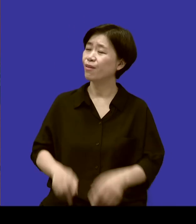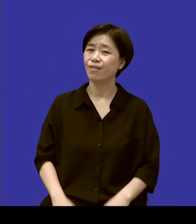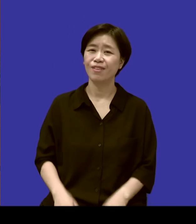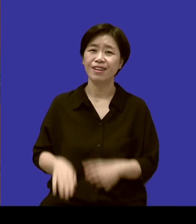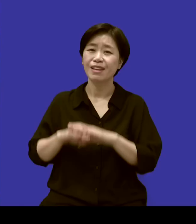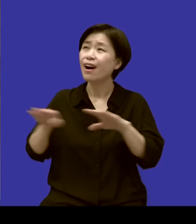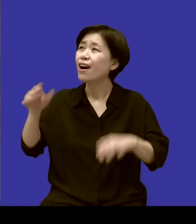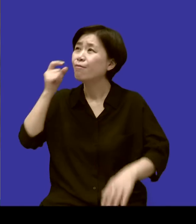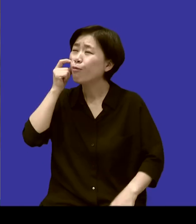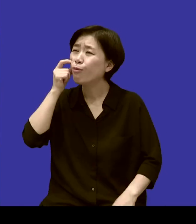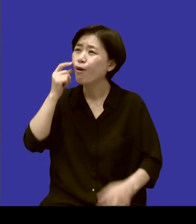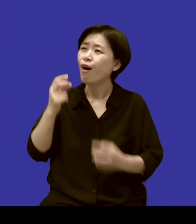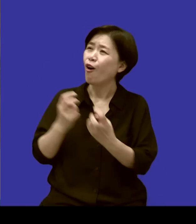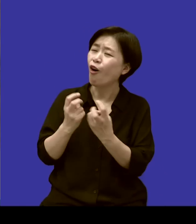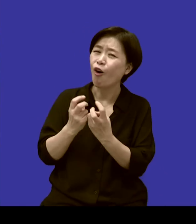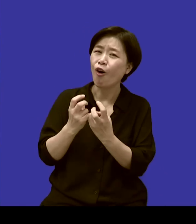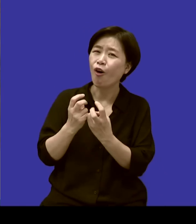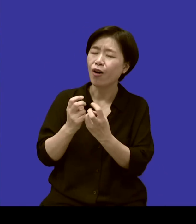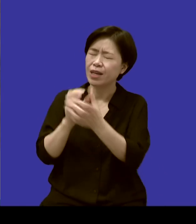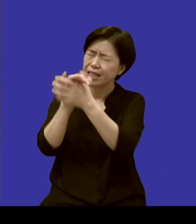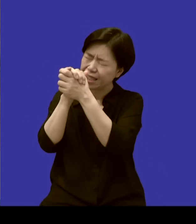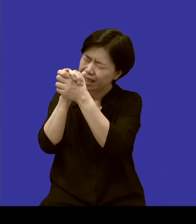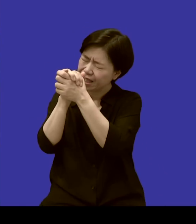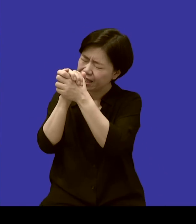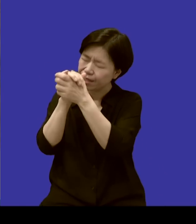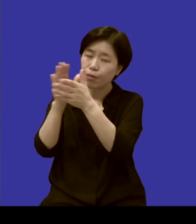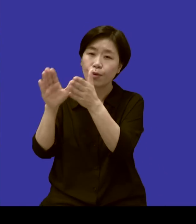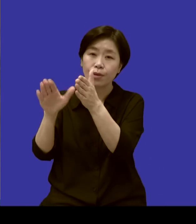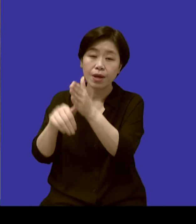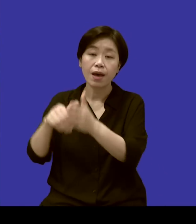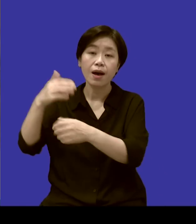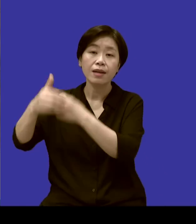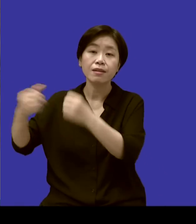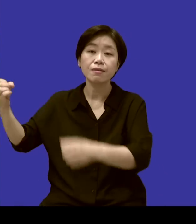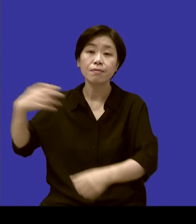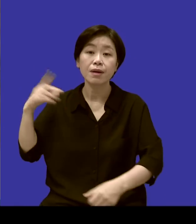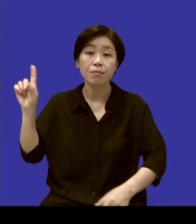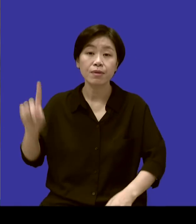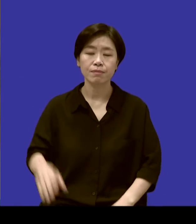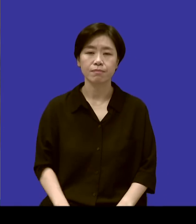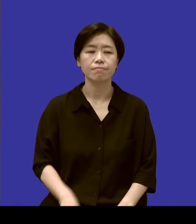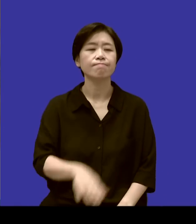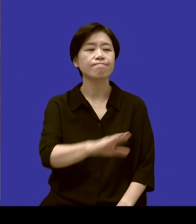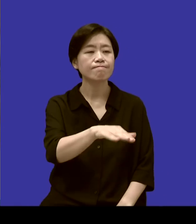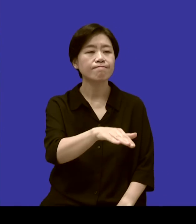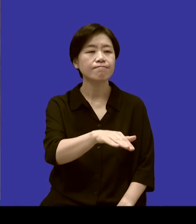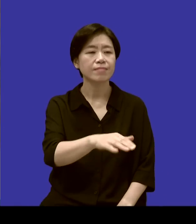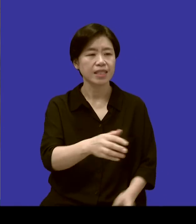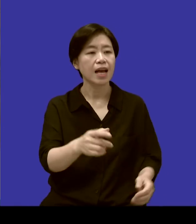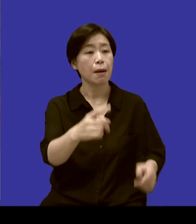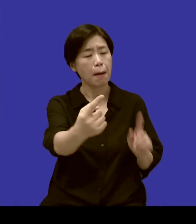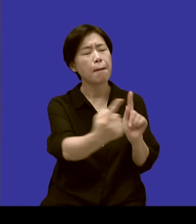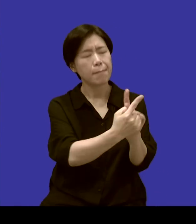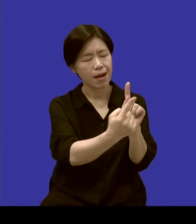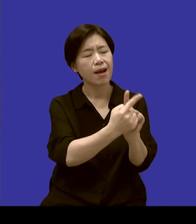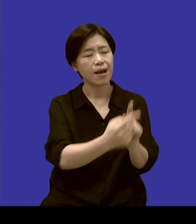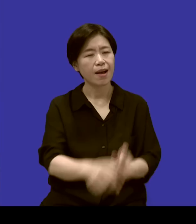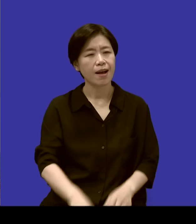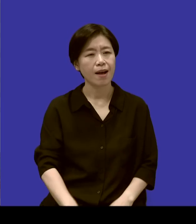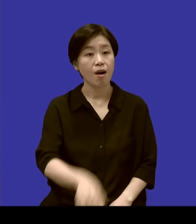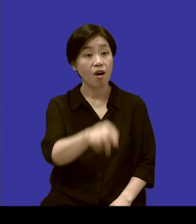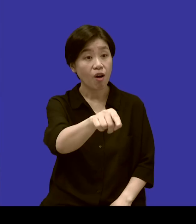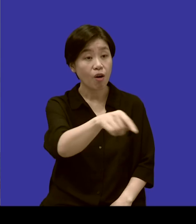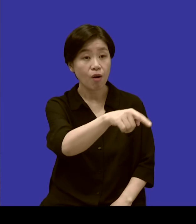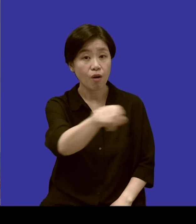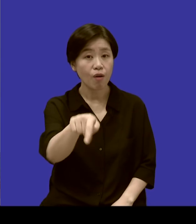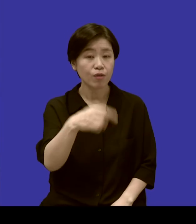못해요. 막 큐티하고 기도하고 막 이러는데 하나님 네. 음성을 주시는 거예요. 네. 내 양을 먹여라. 어. 내 양을 먹여라.